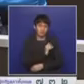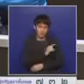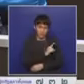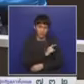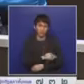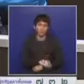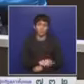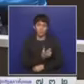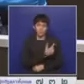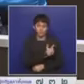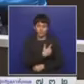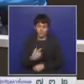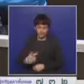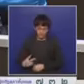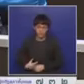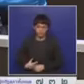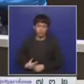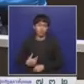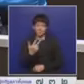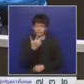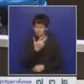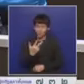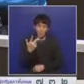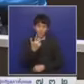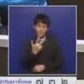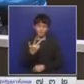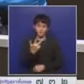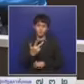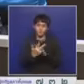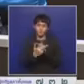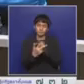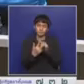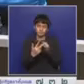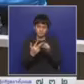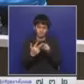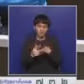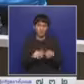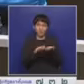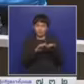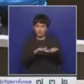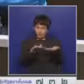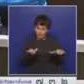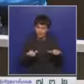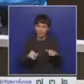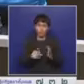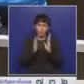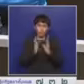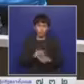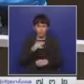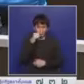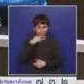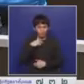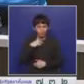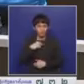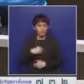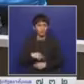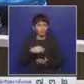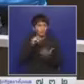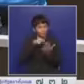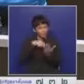และพระมหากษัตริย์นี่คือสิ่งที่เด็กหรือคนไทยท่องจำตั้งแต่